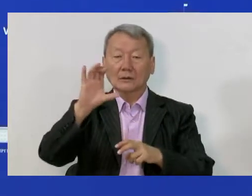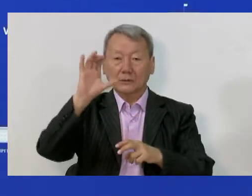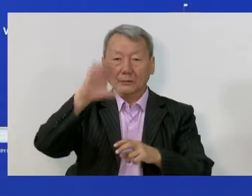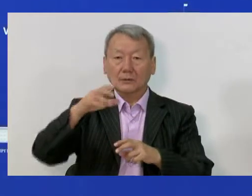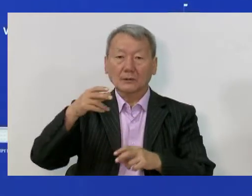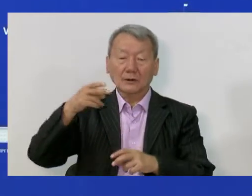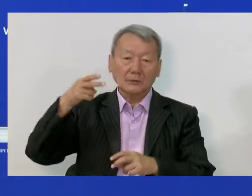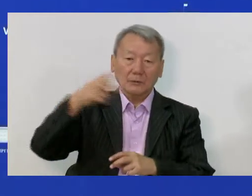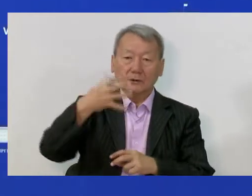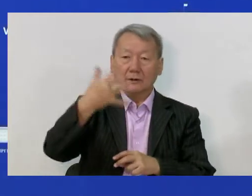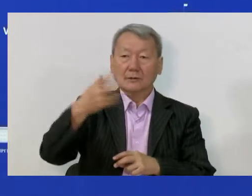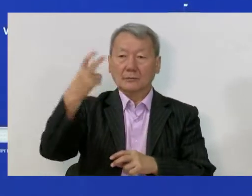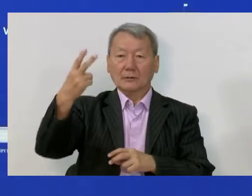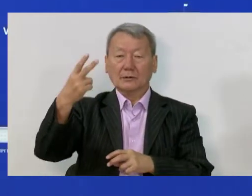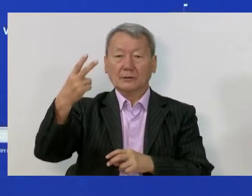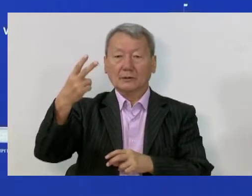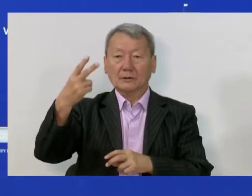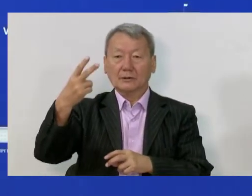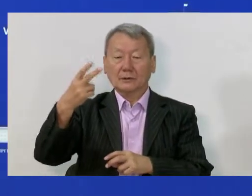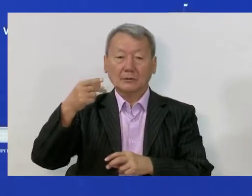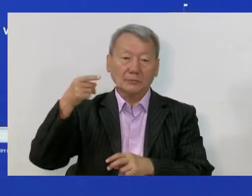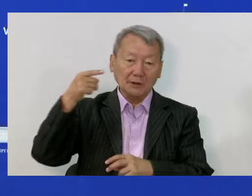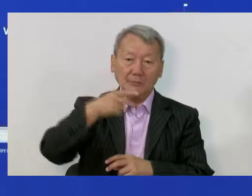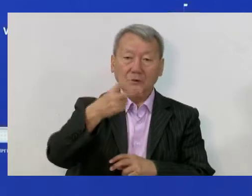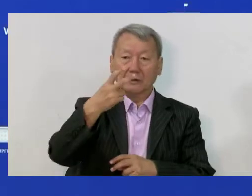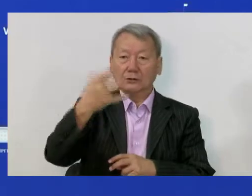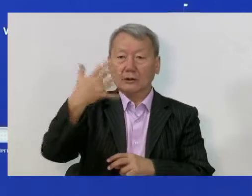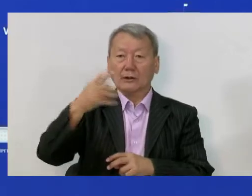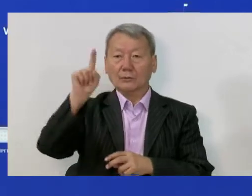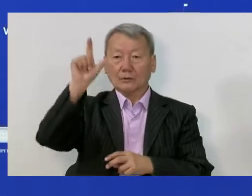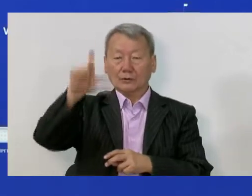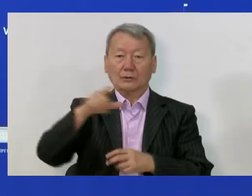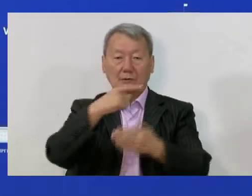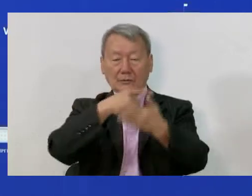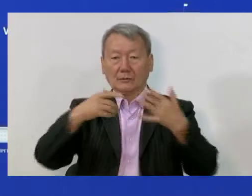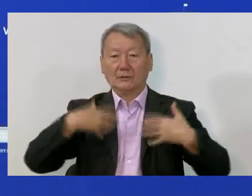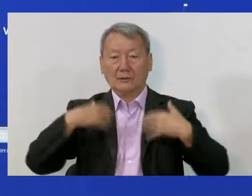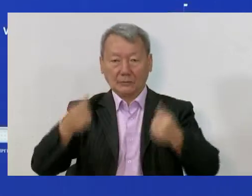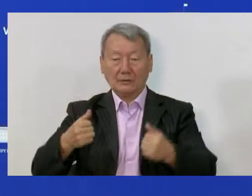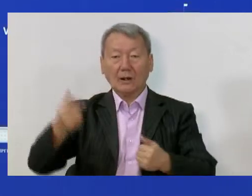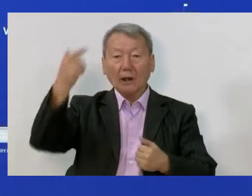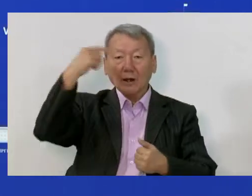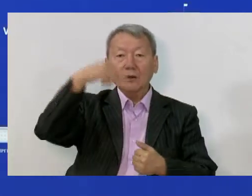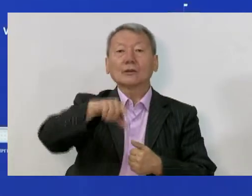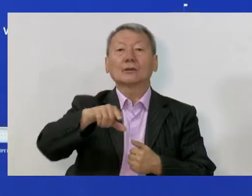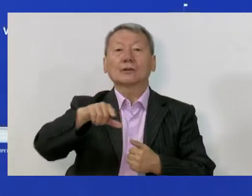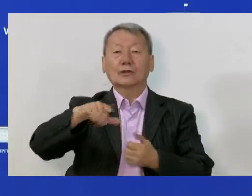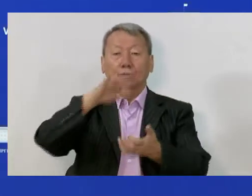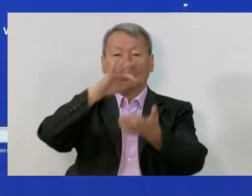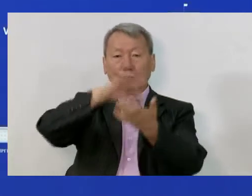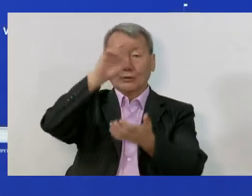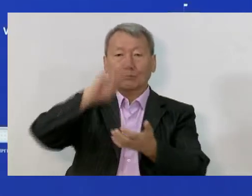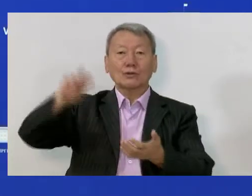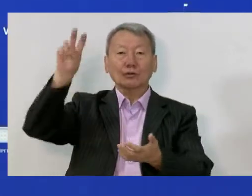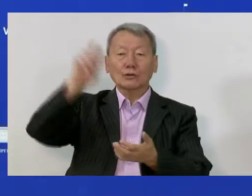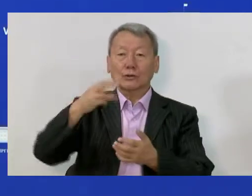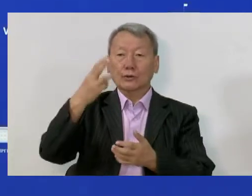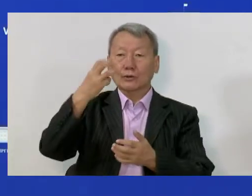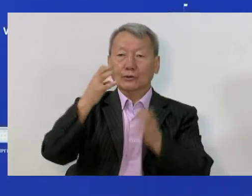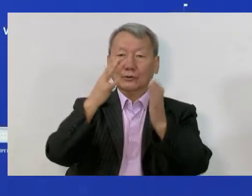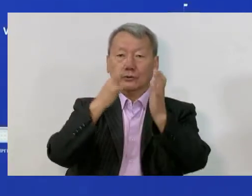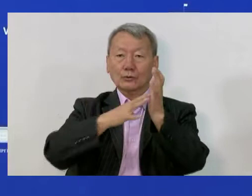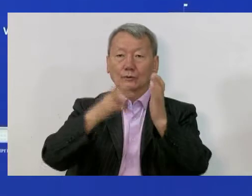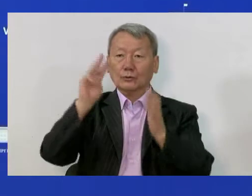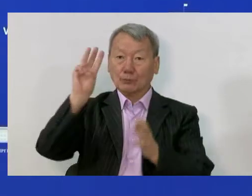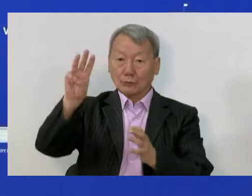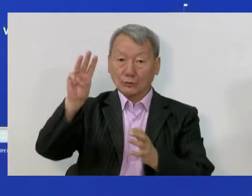ұшын дөйлі